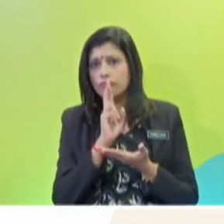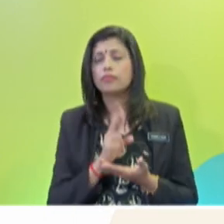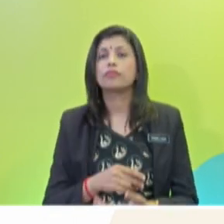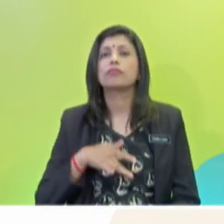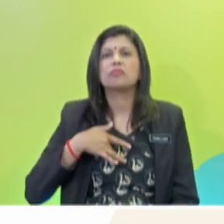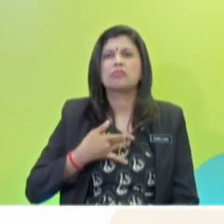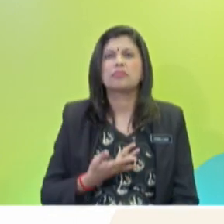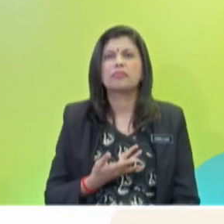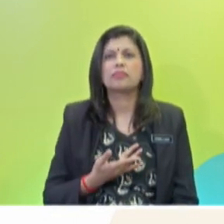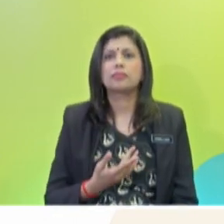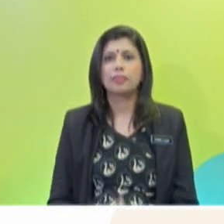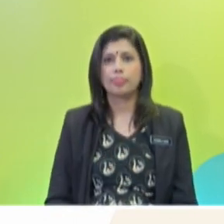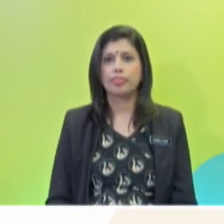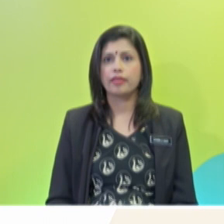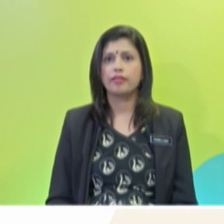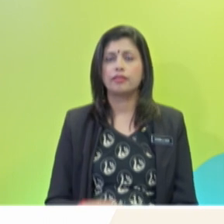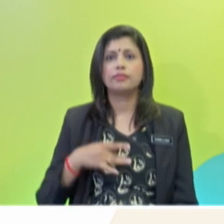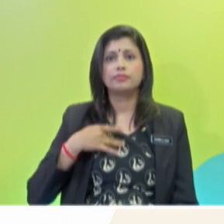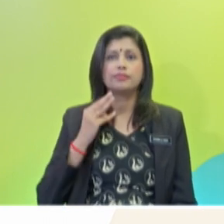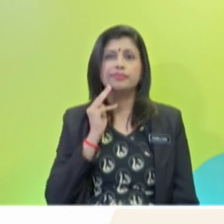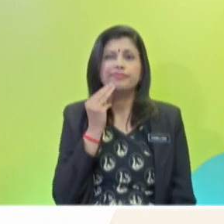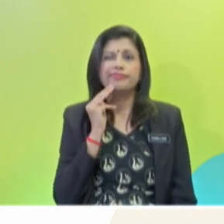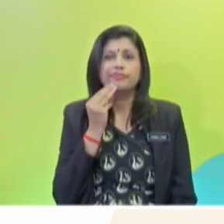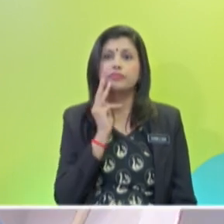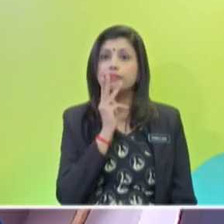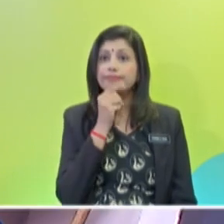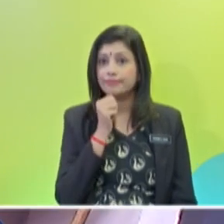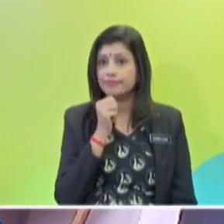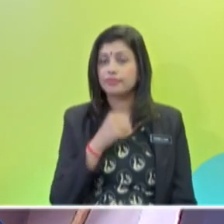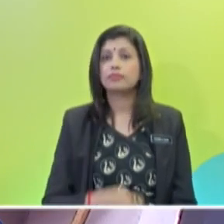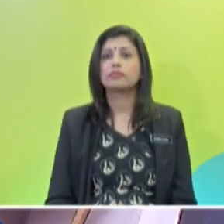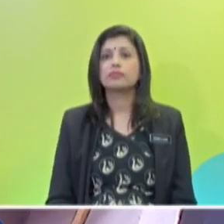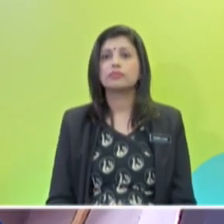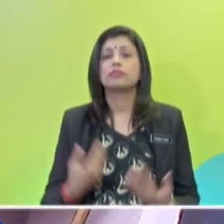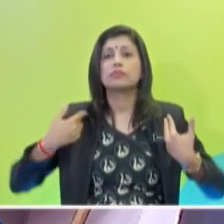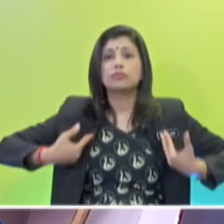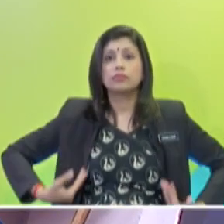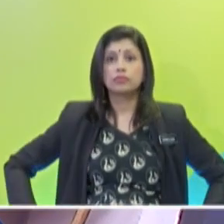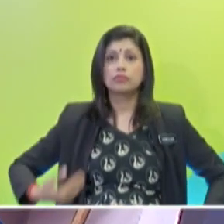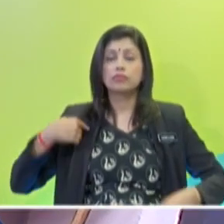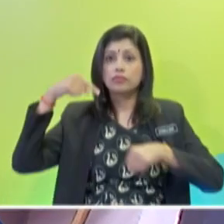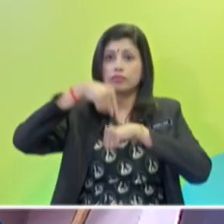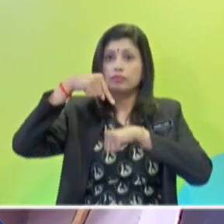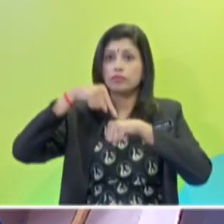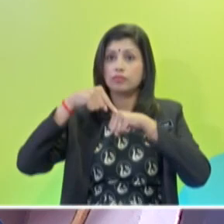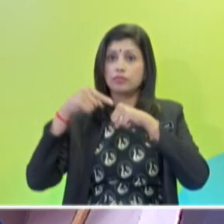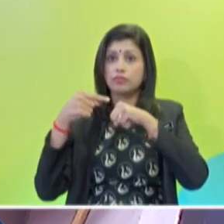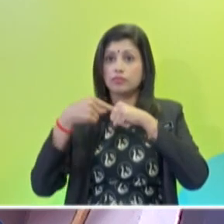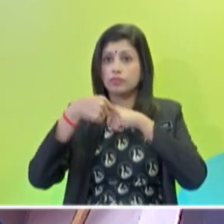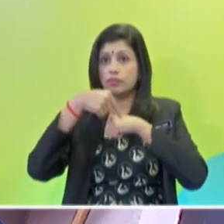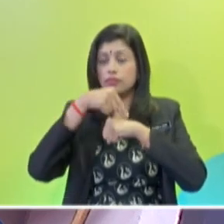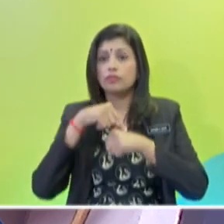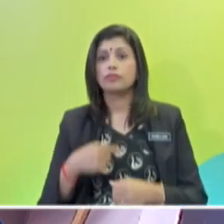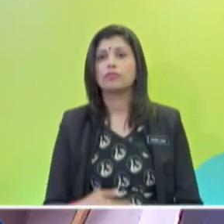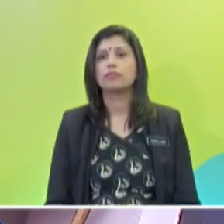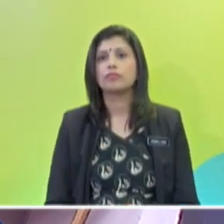Rasanya seperti apa? Dia ada masam-masam manis. Di badannya ada bintik-bintik pada permukaan kulitnya. Amal